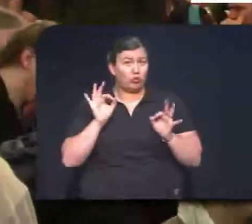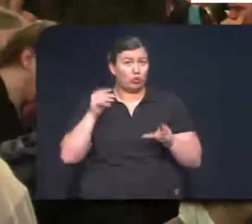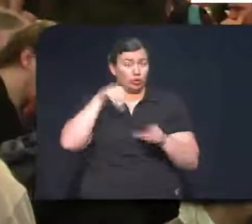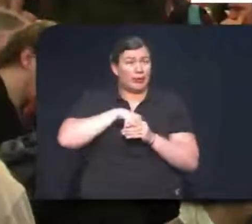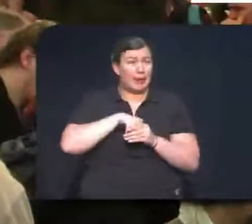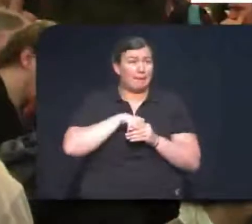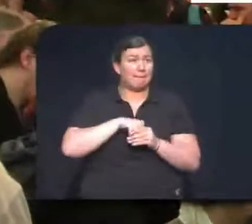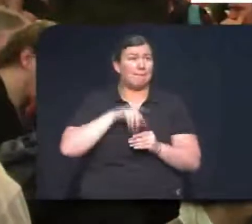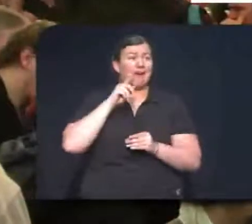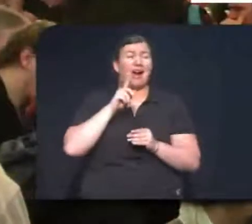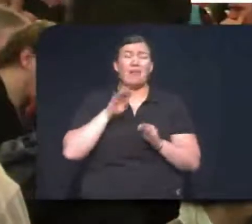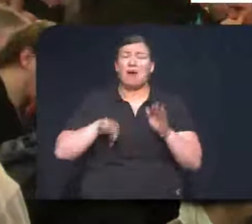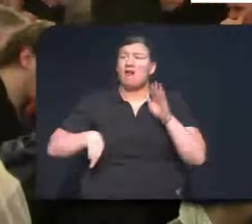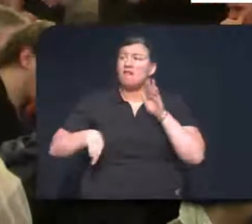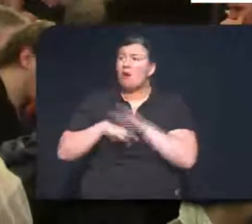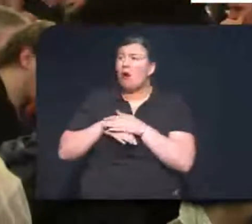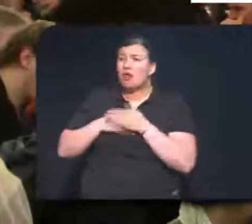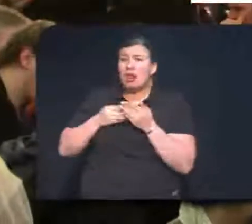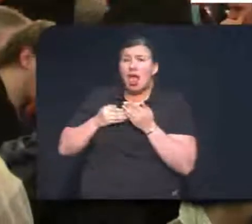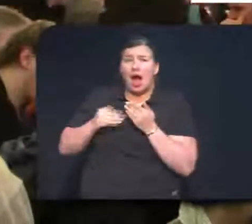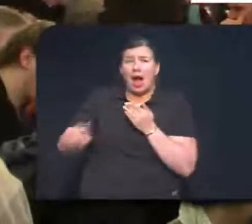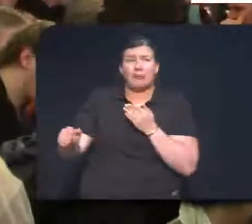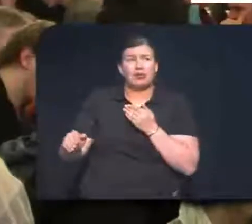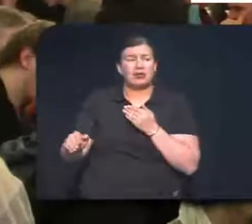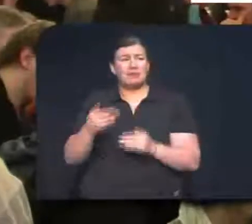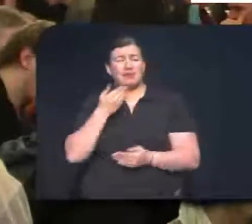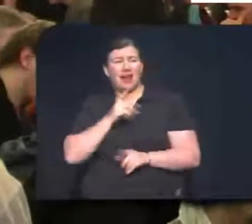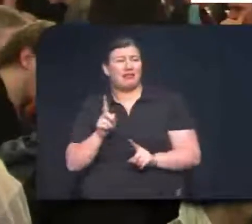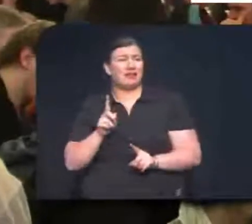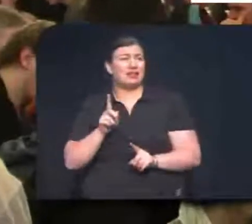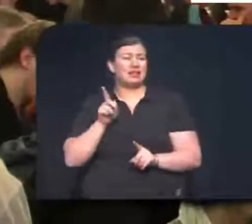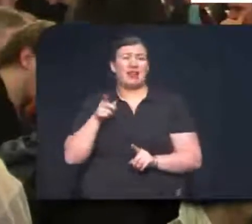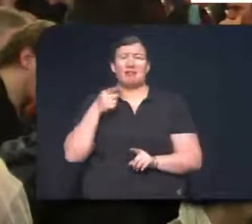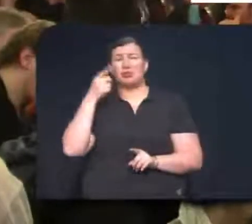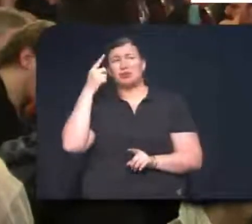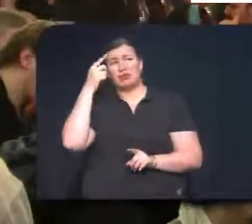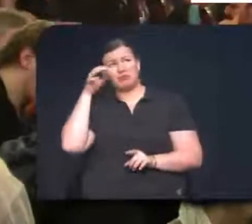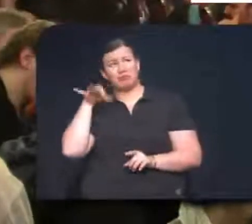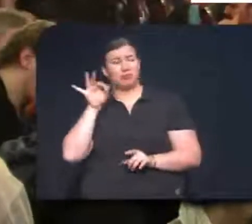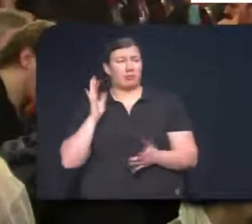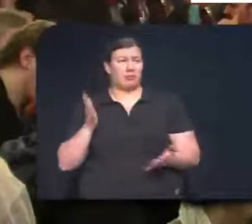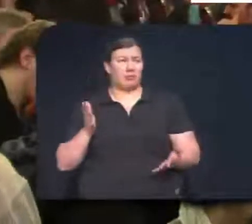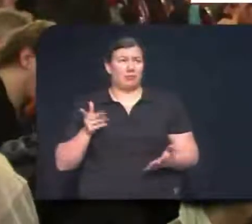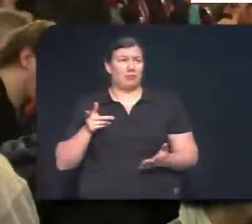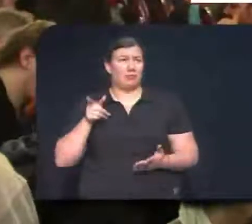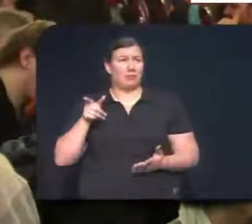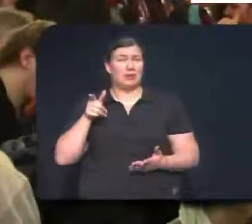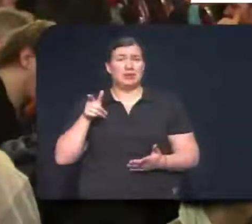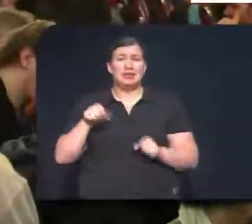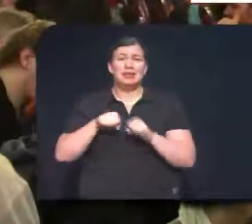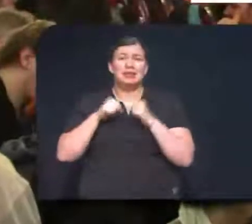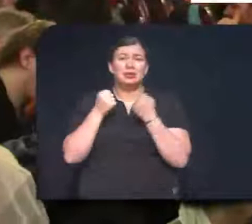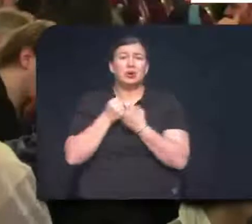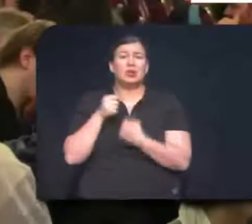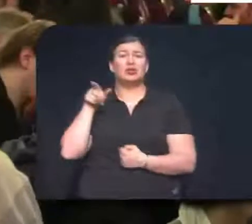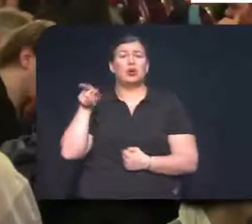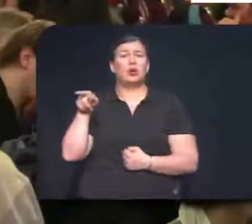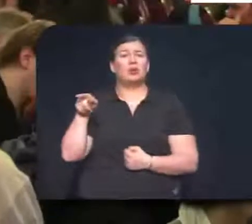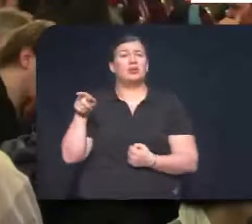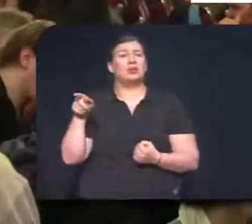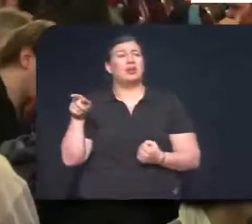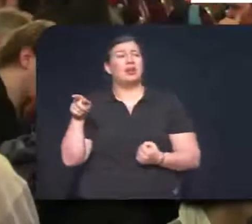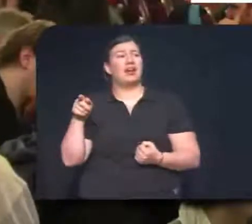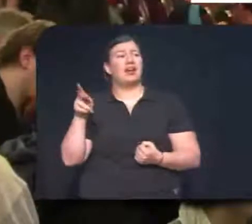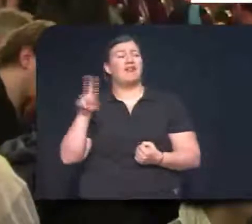aber wir sollten für die Fälle die von diesen Modulen nicht gedeckt sind und die nicht ausreißen wollen die